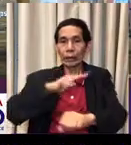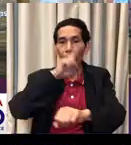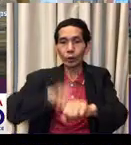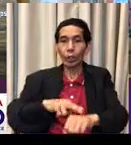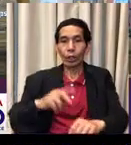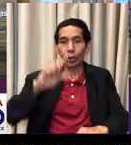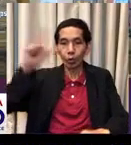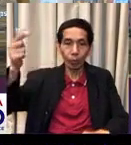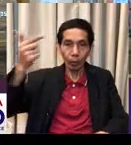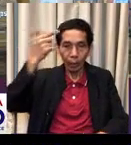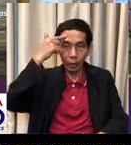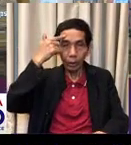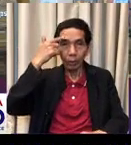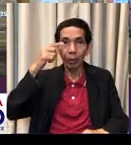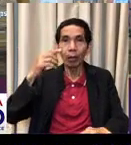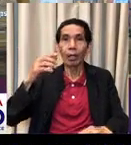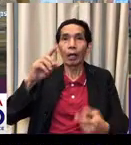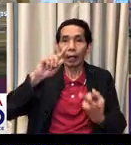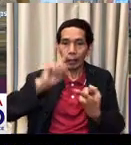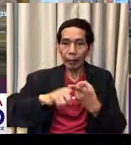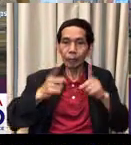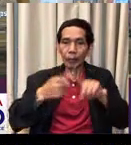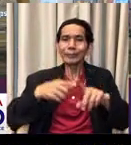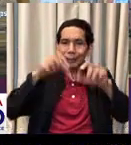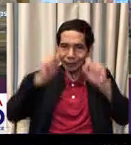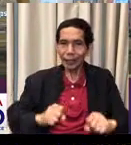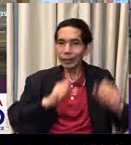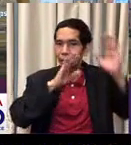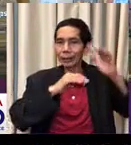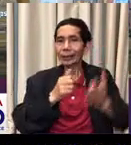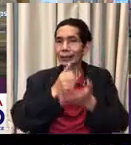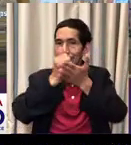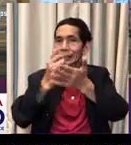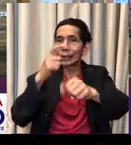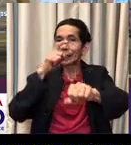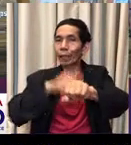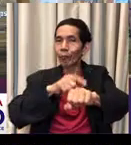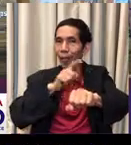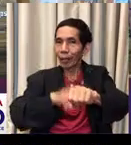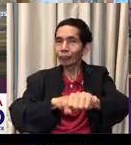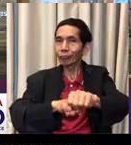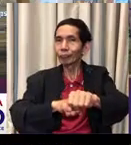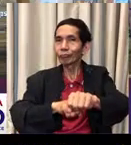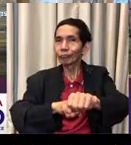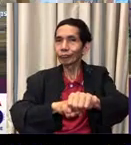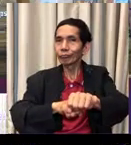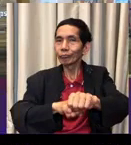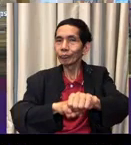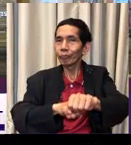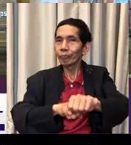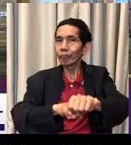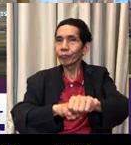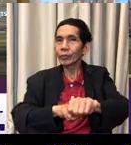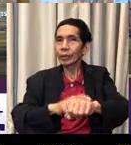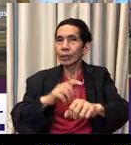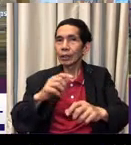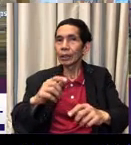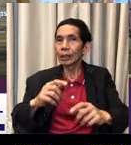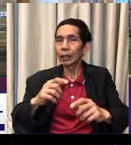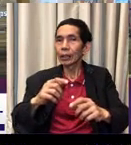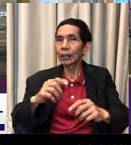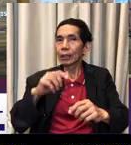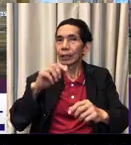government. O kaibigang maaasahan sa oras ng pangangailangan. Ayan. Sige ate. Ang Gawad